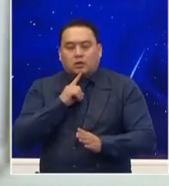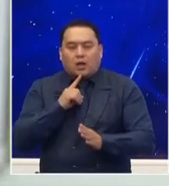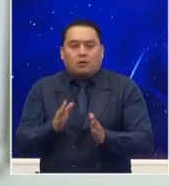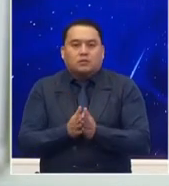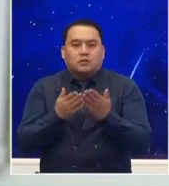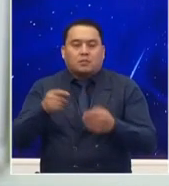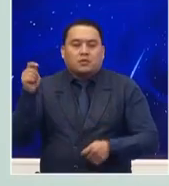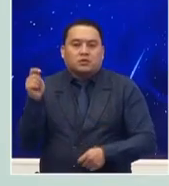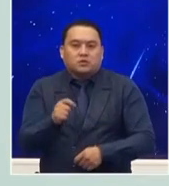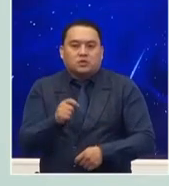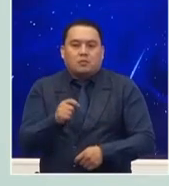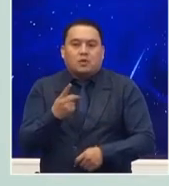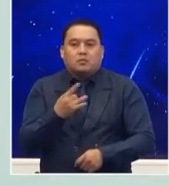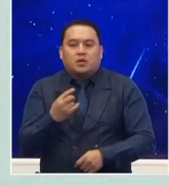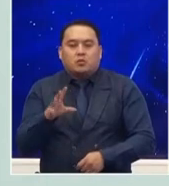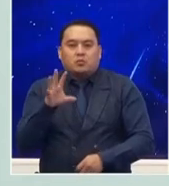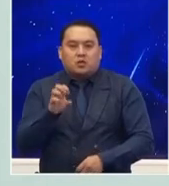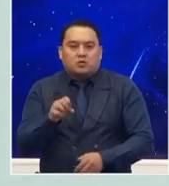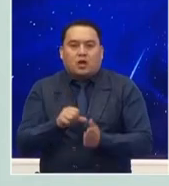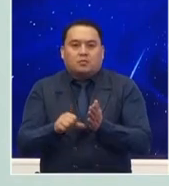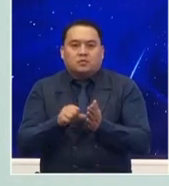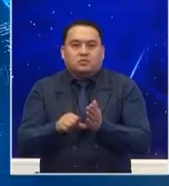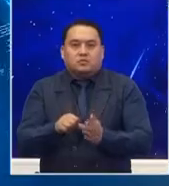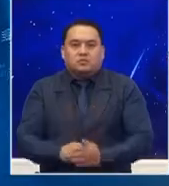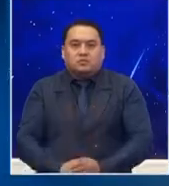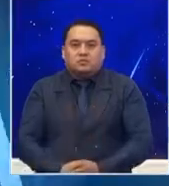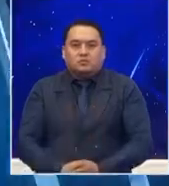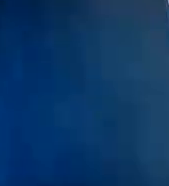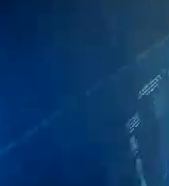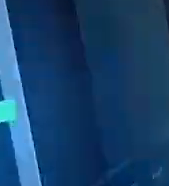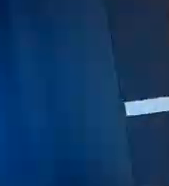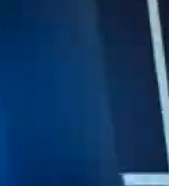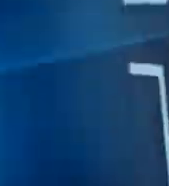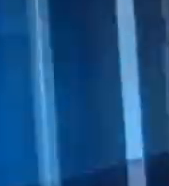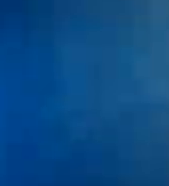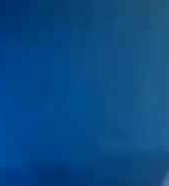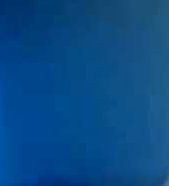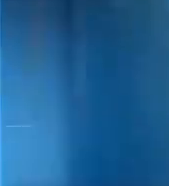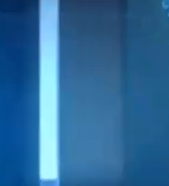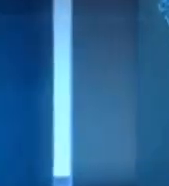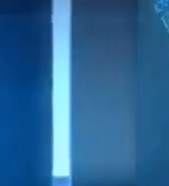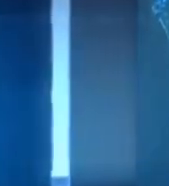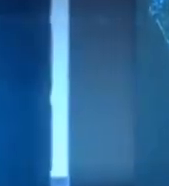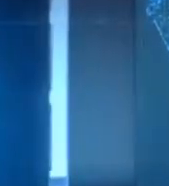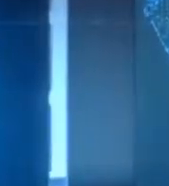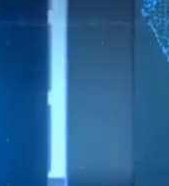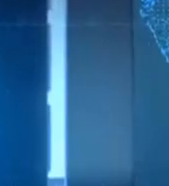кітапханаға келушілер саны 1 миллион 565 мыңнан асқан. Медет Жұмабай, Ғабит Қабдырахман, Жетісу